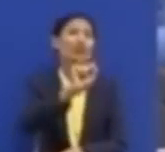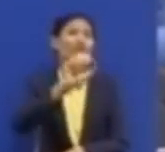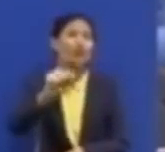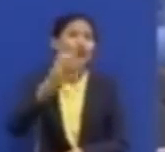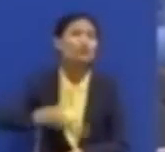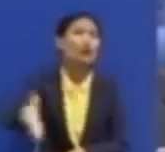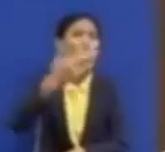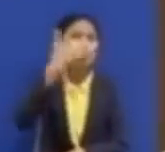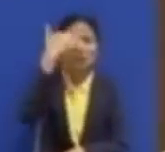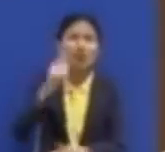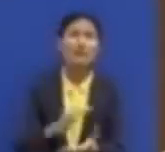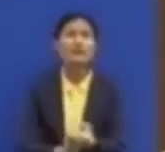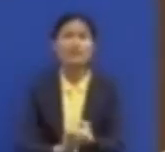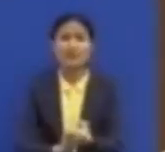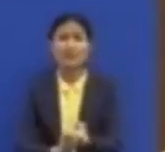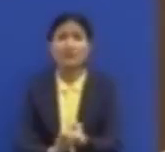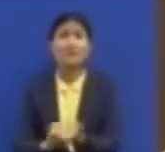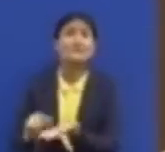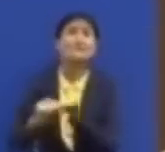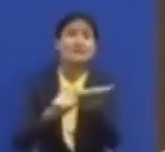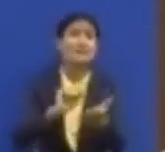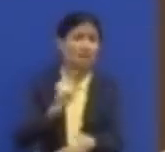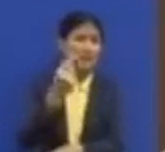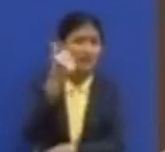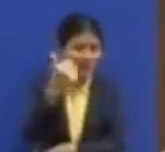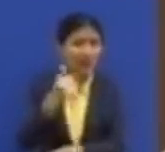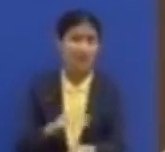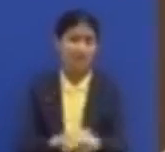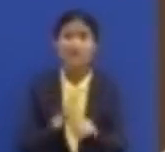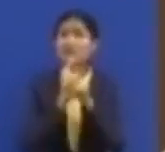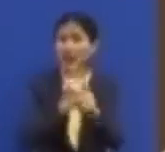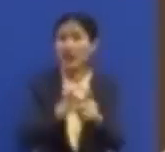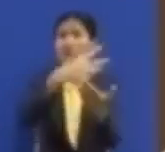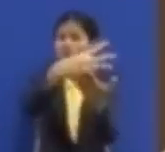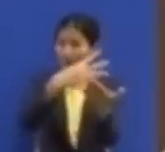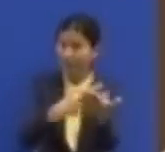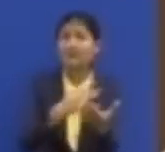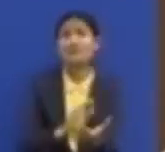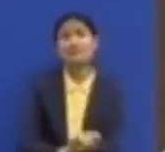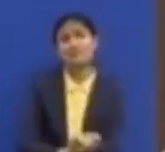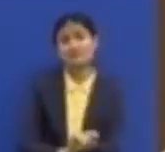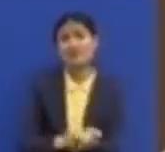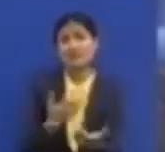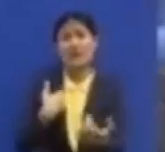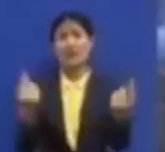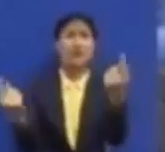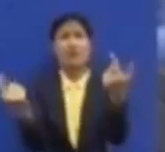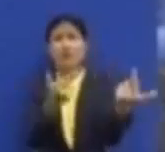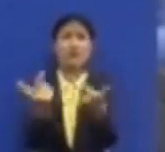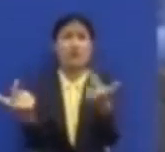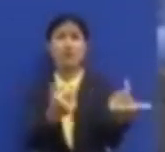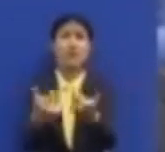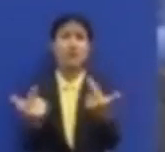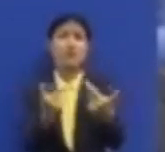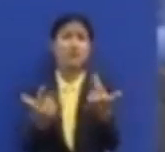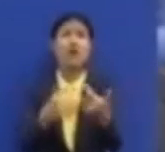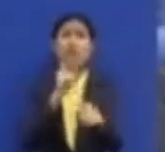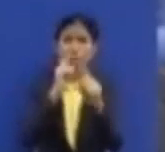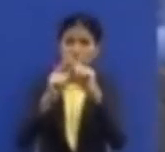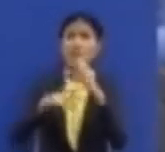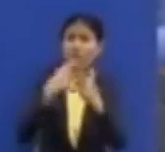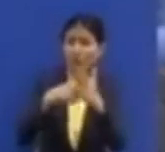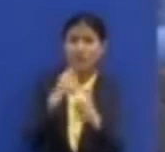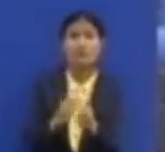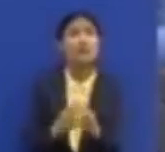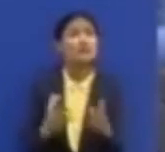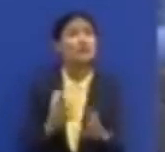ได้มันจะได้เป็นระเบียบวาระเราก็ย้ายถกเถียงกันด้วยเหตุด้วยผลครับว่าเราจะลงคะแนนกันอย่างไรครั้งแรกเนี่ยผมขออนุญา